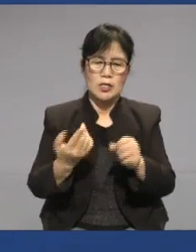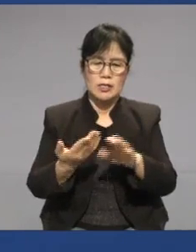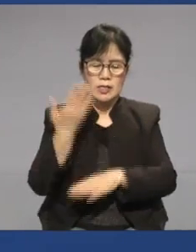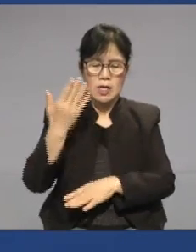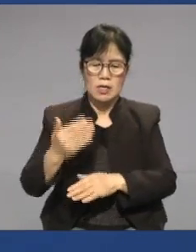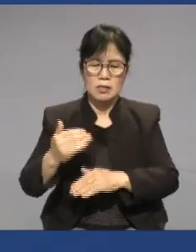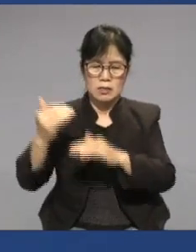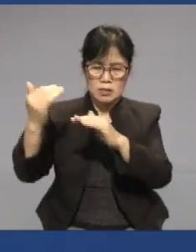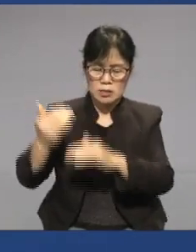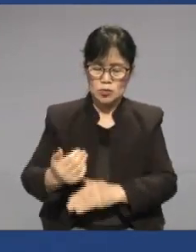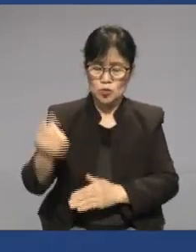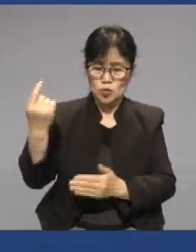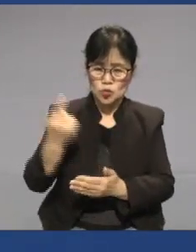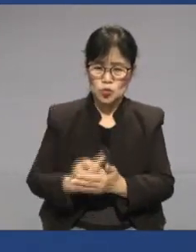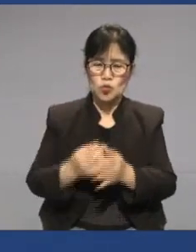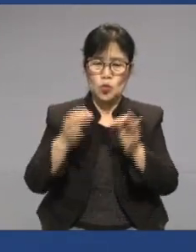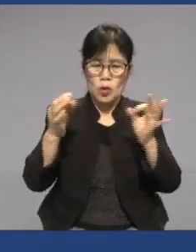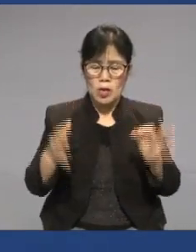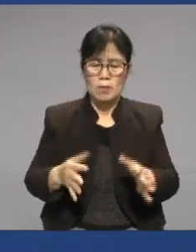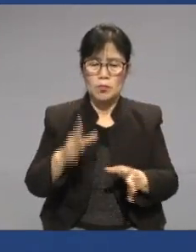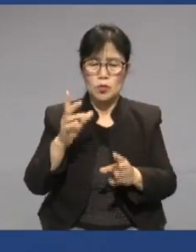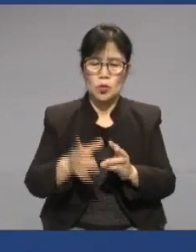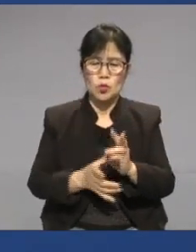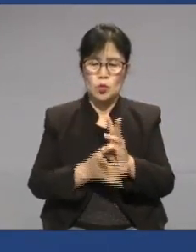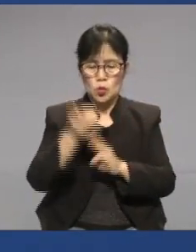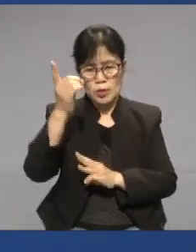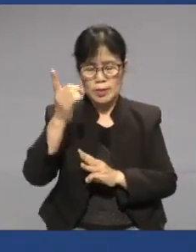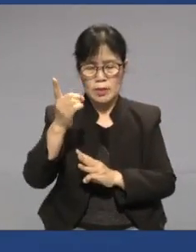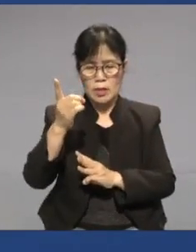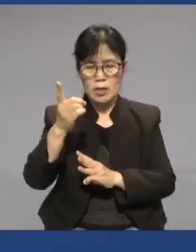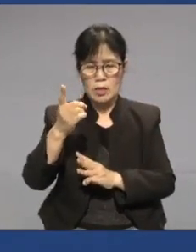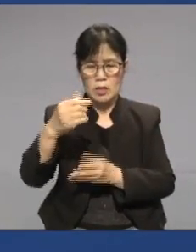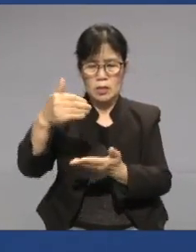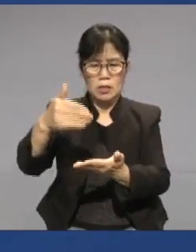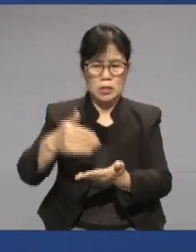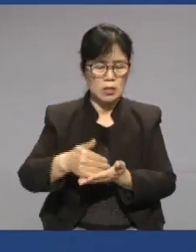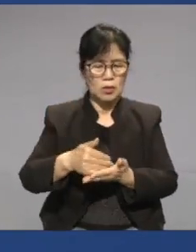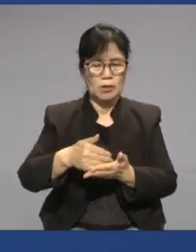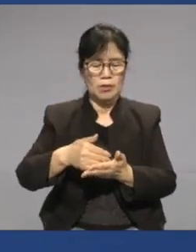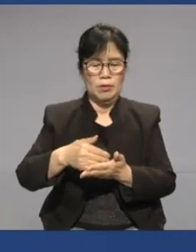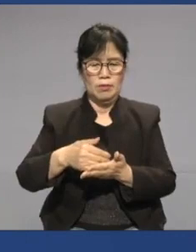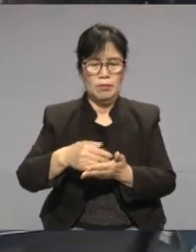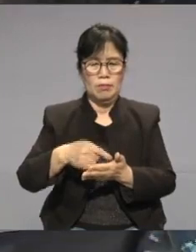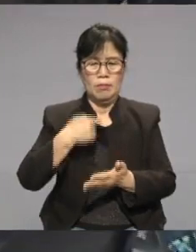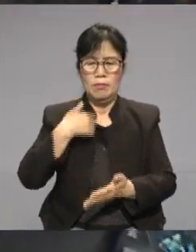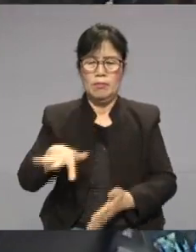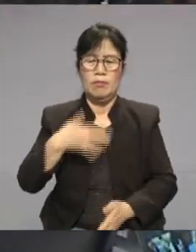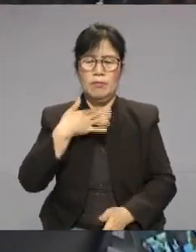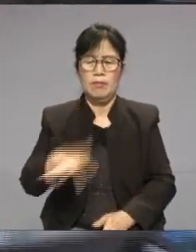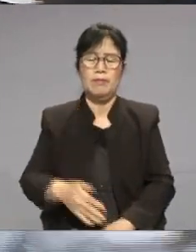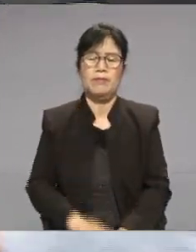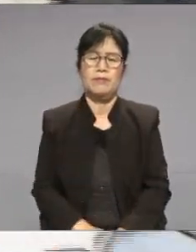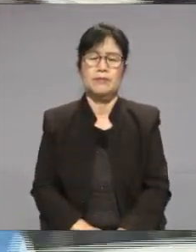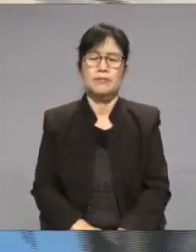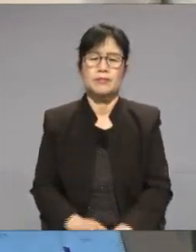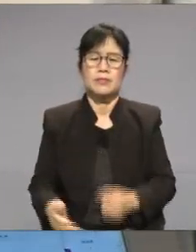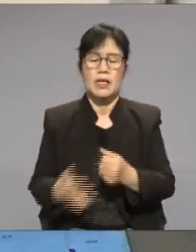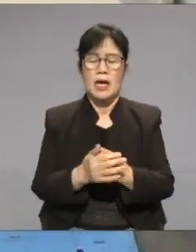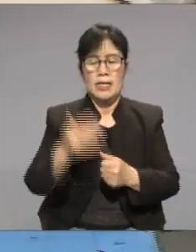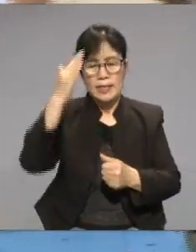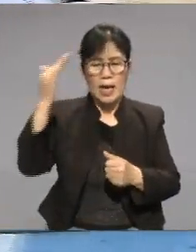이렇게 진행해 오는 동안에 이런 한 번도 이런 통일된 의견을 받아보지를 못했고요. 그러자